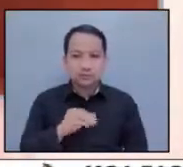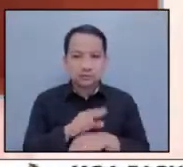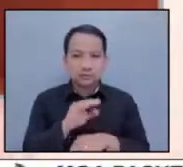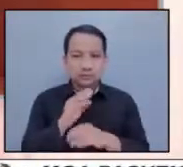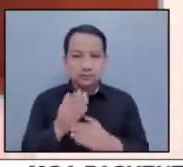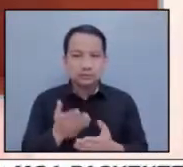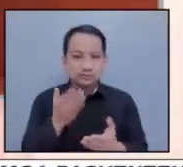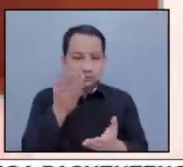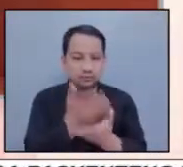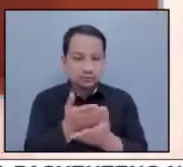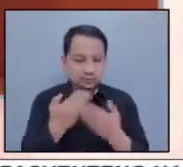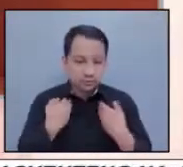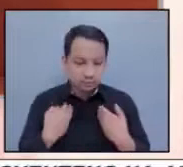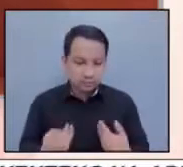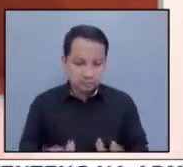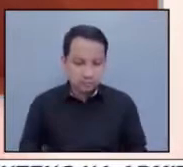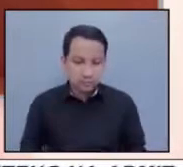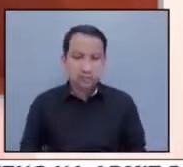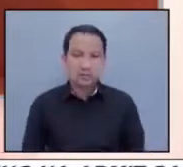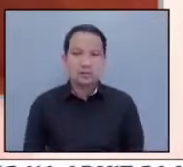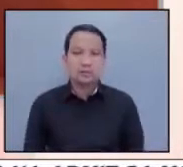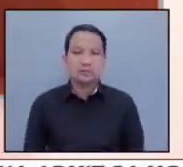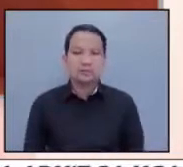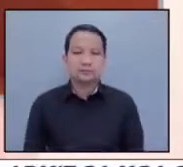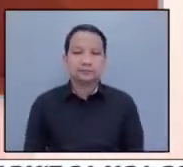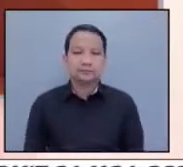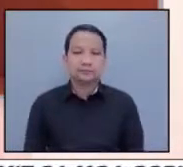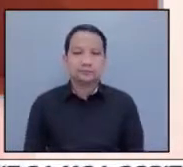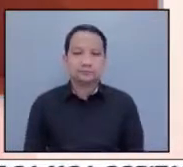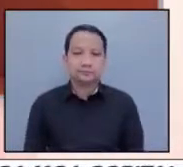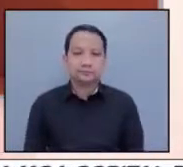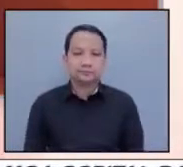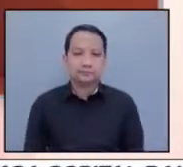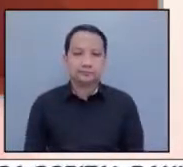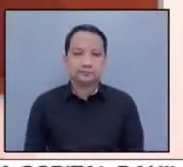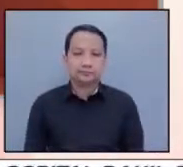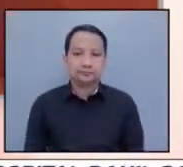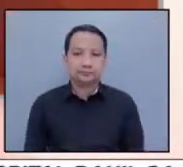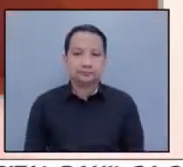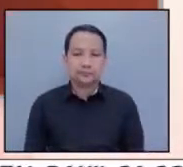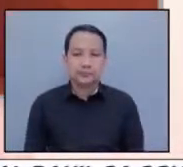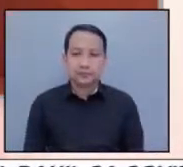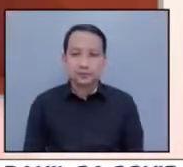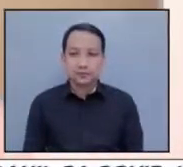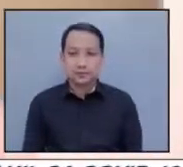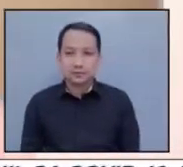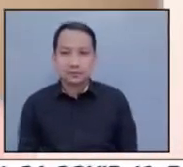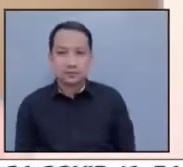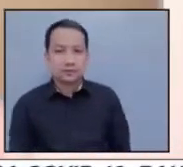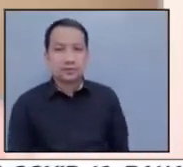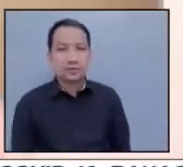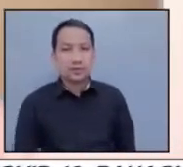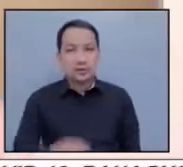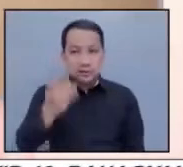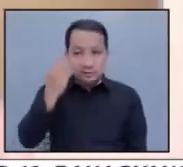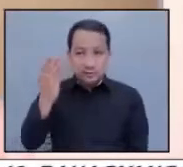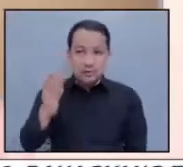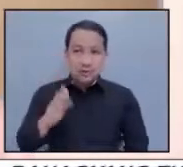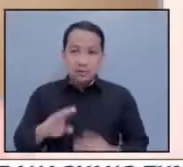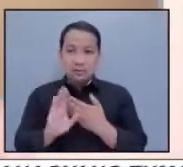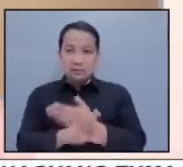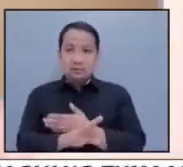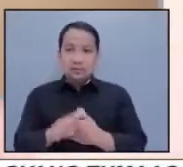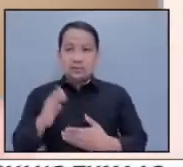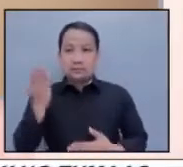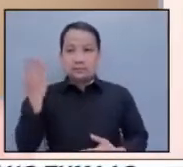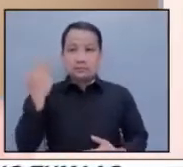ko. Yun lang po maano ko po eh. Yung para may balik yung drake ko pong katawan, saka